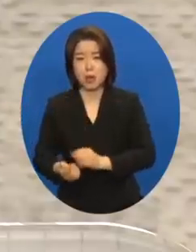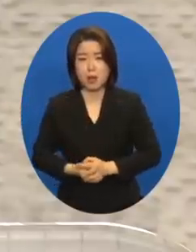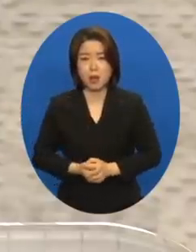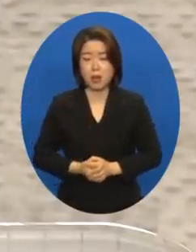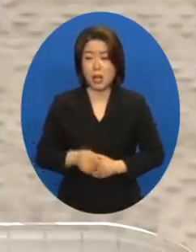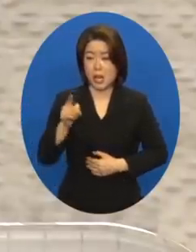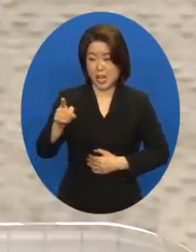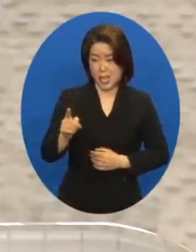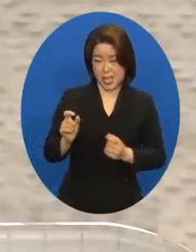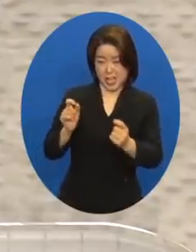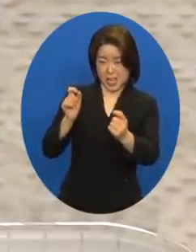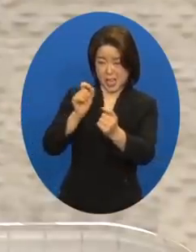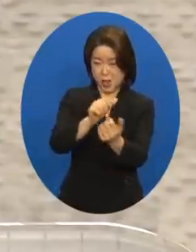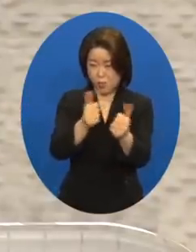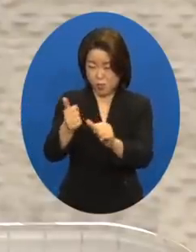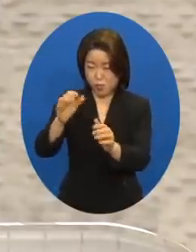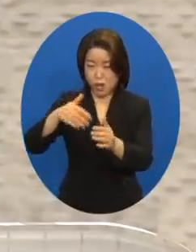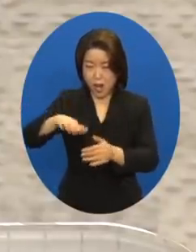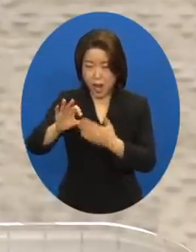그때 가서 아닙니다